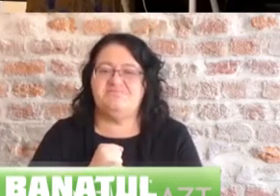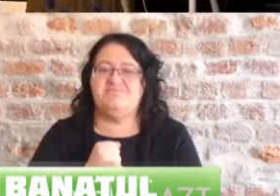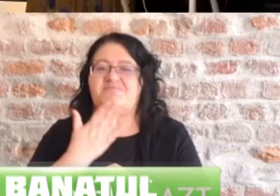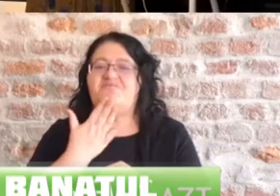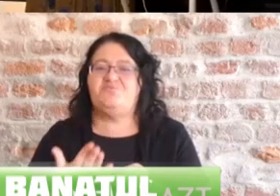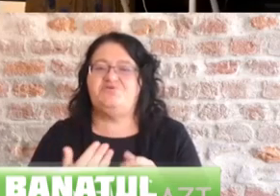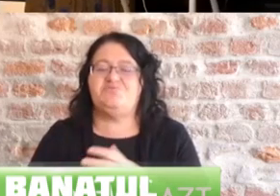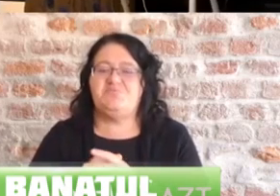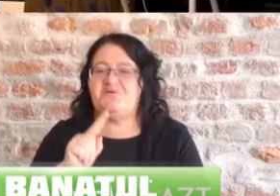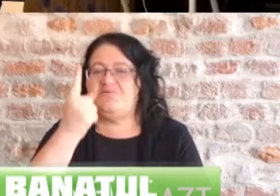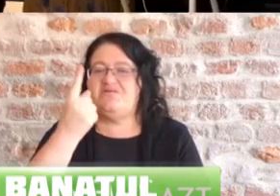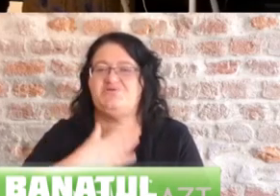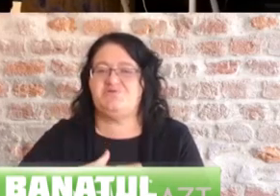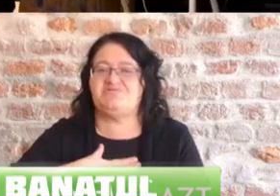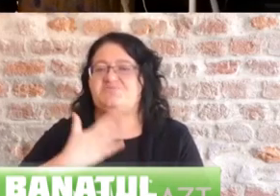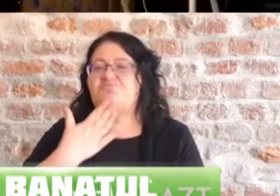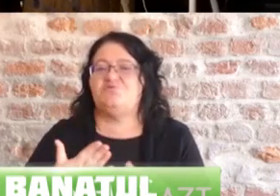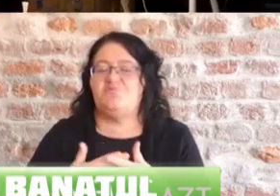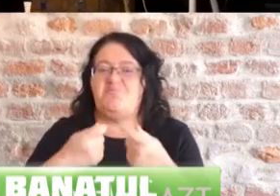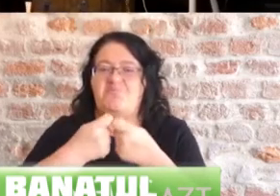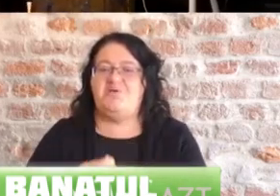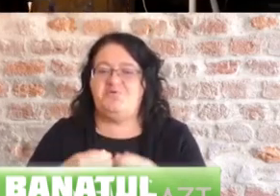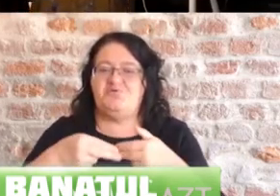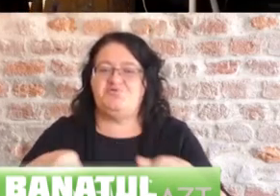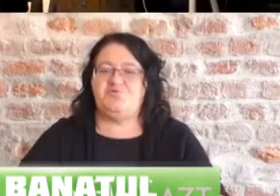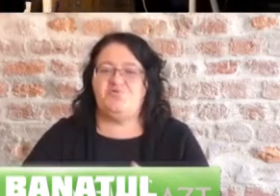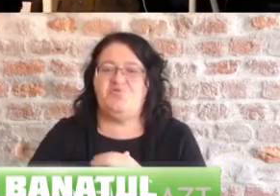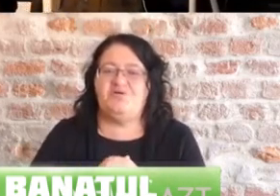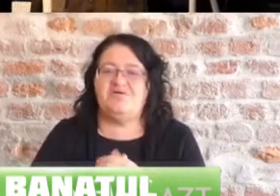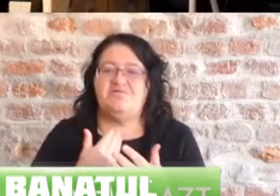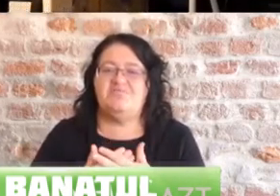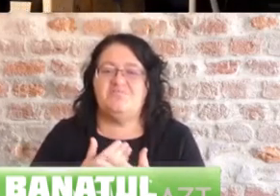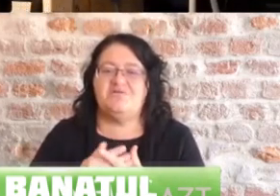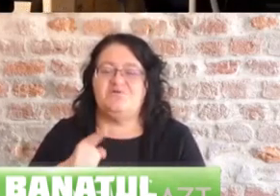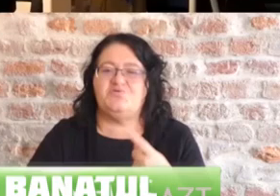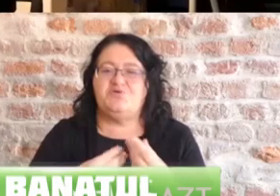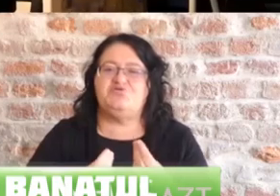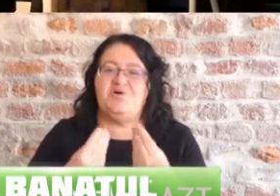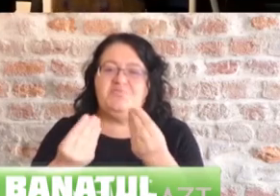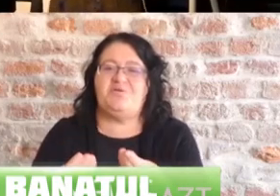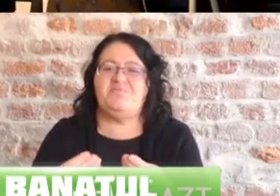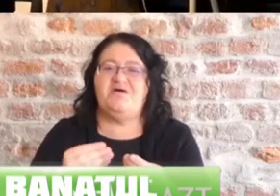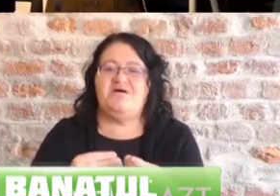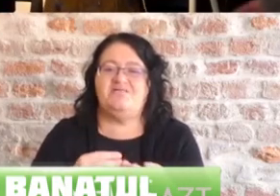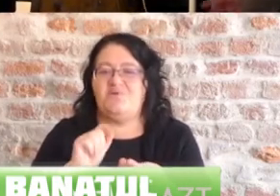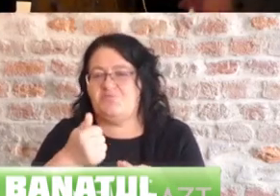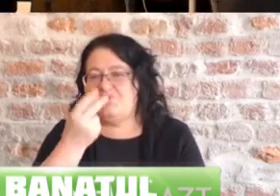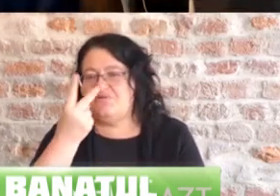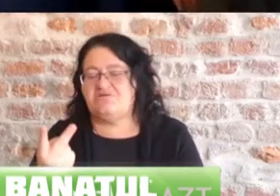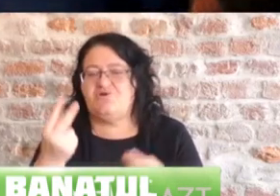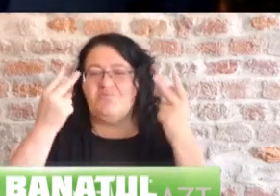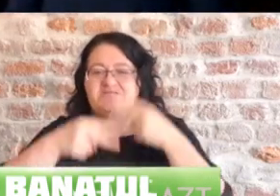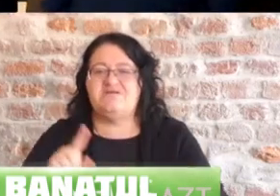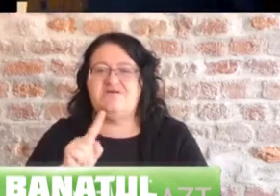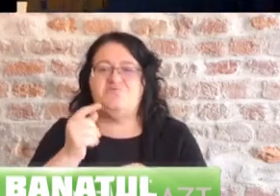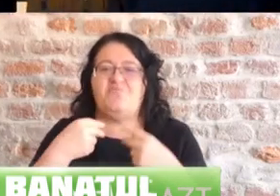Vă mulțumim. În primul rând aș vrea să mulțumesc membrilor juriului, pentru că după ce am predat planșele, ne-am mai uitat odată pe ele și ne-am dat